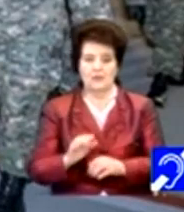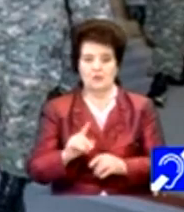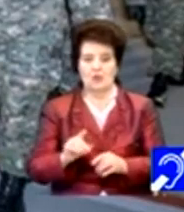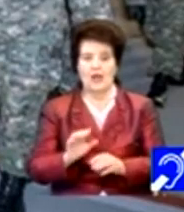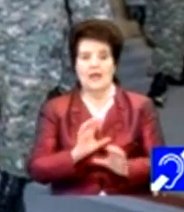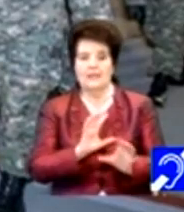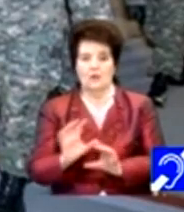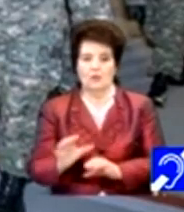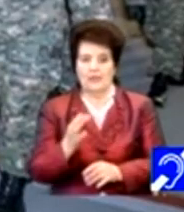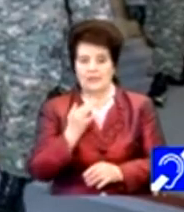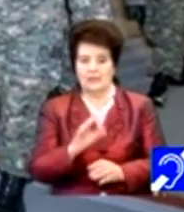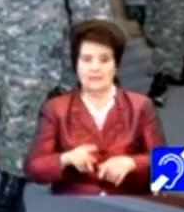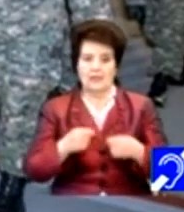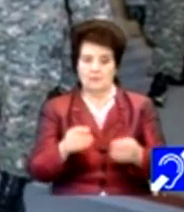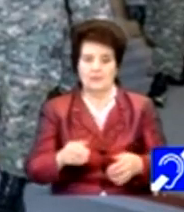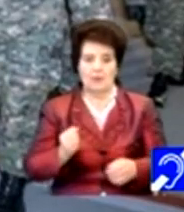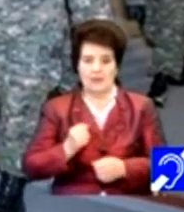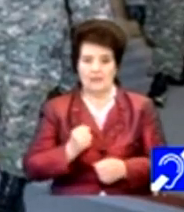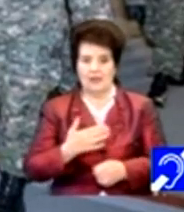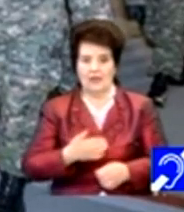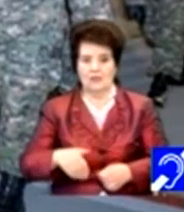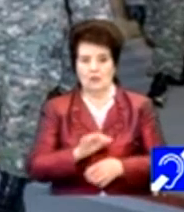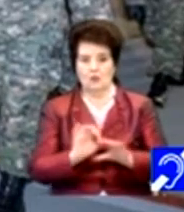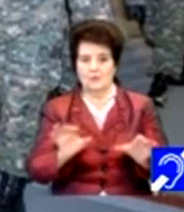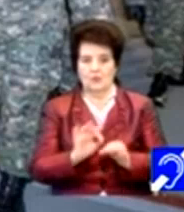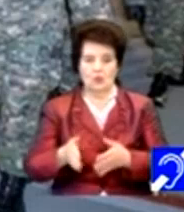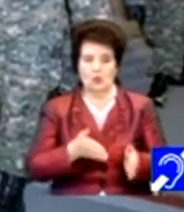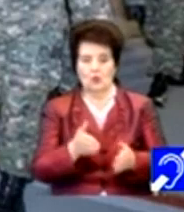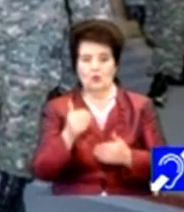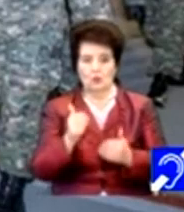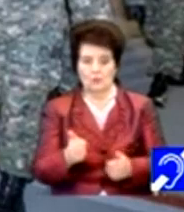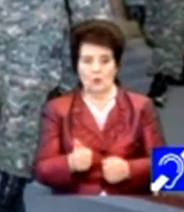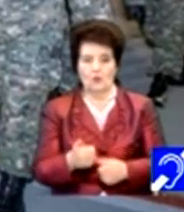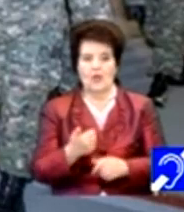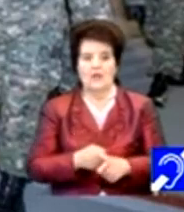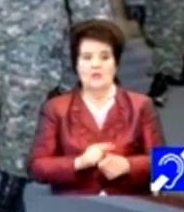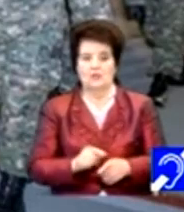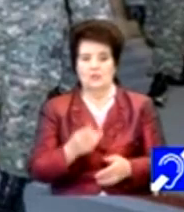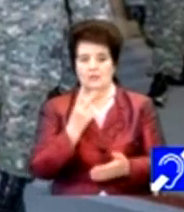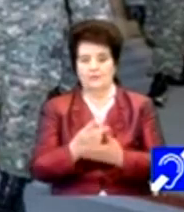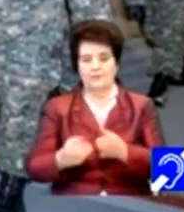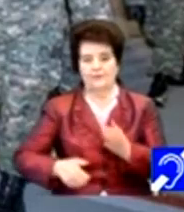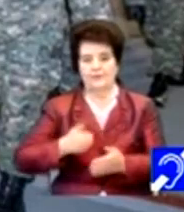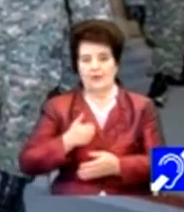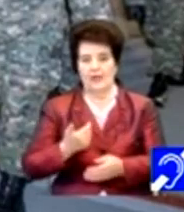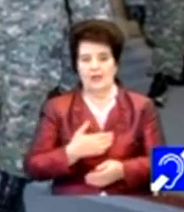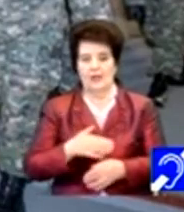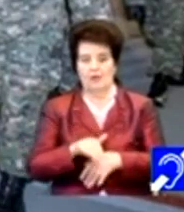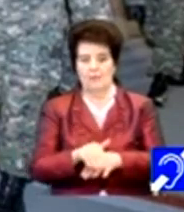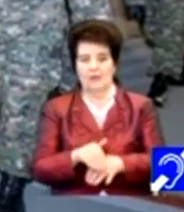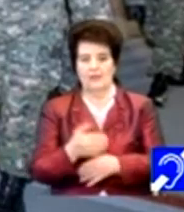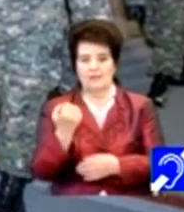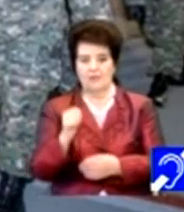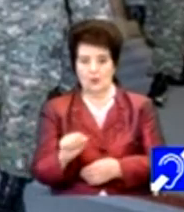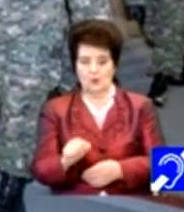securitate națională, să le transmită militarilor noștri un mesaj de drum bun și un îndemn să prezinte cu demnitate țara noastră la Parada